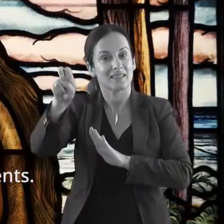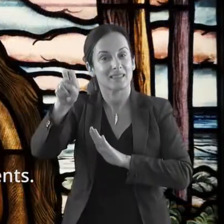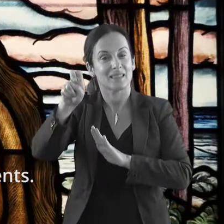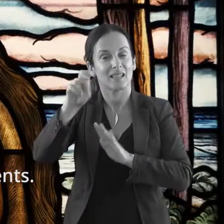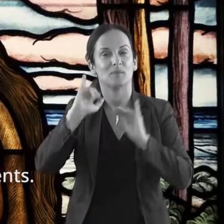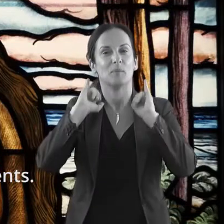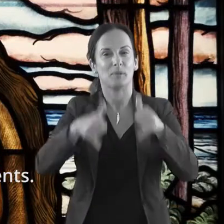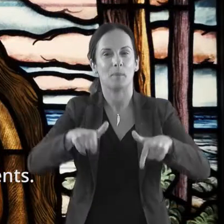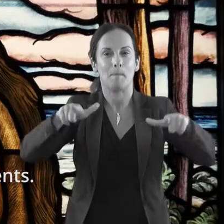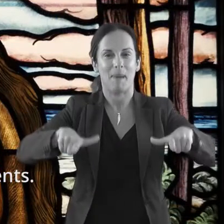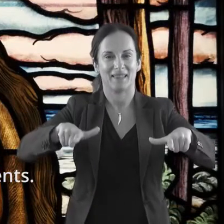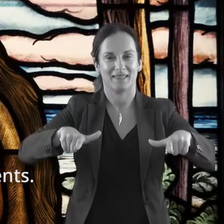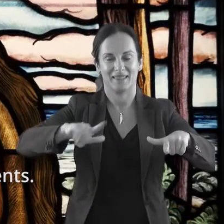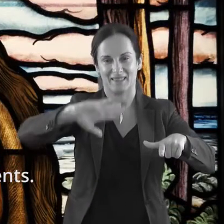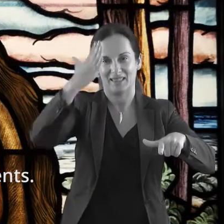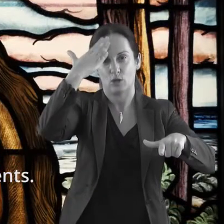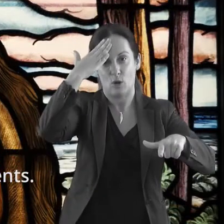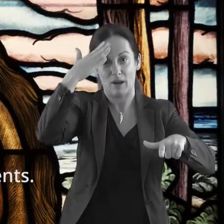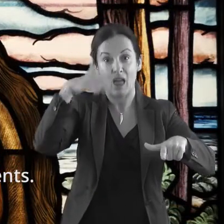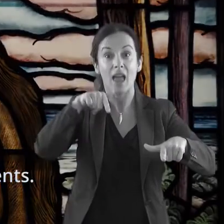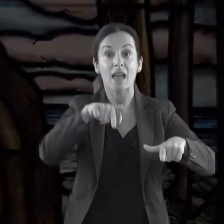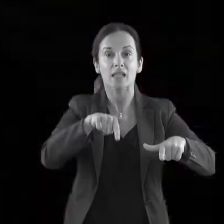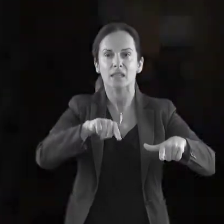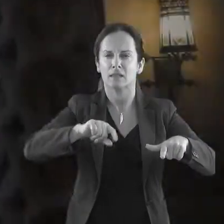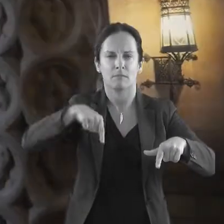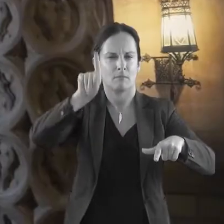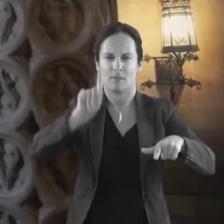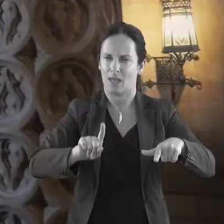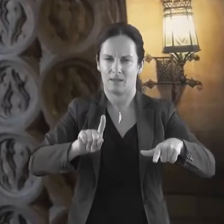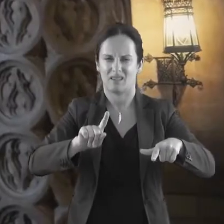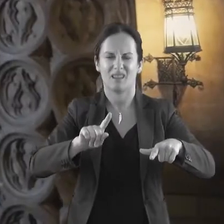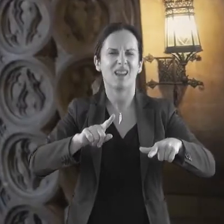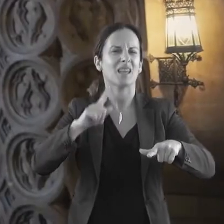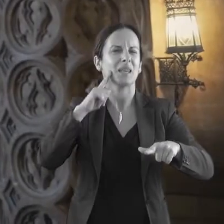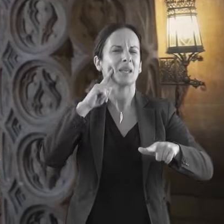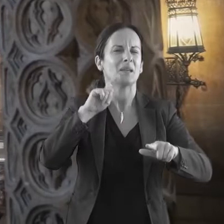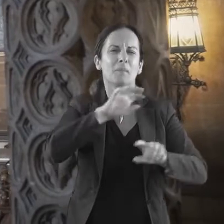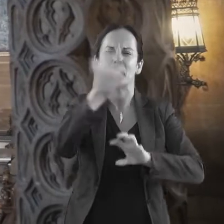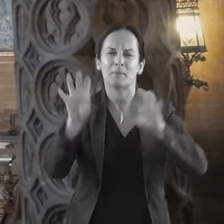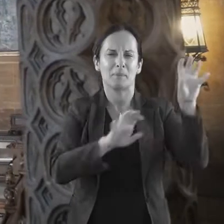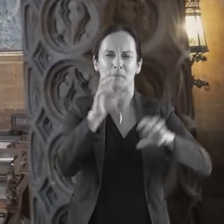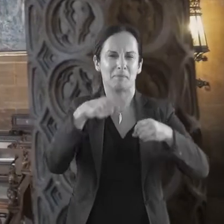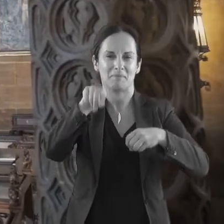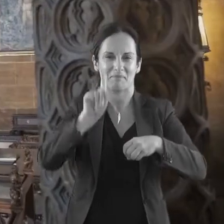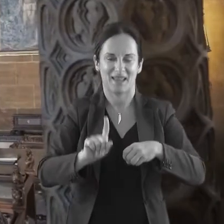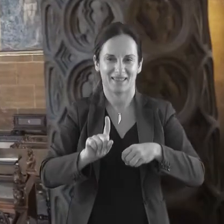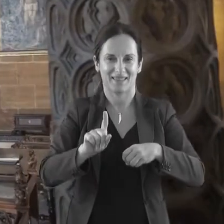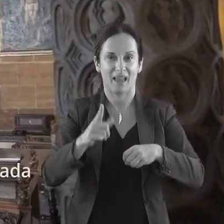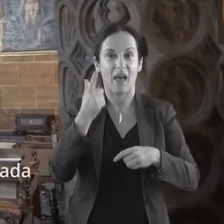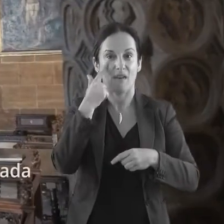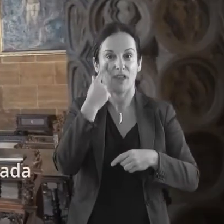dreta Eivissa, amb els escuts corresponents. Si acabant de pujar l'escala arribam a la planta